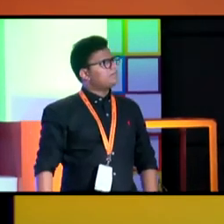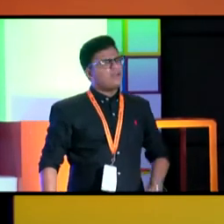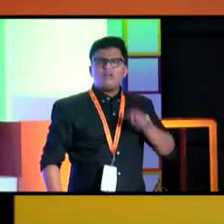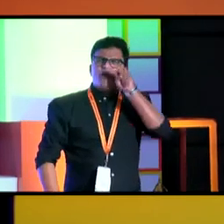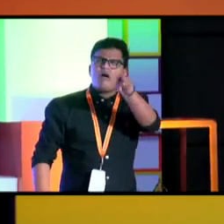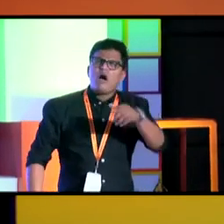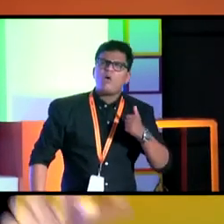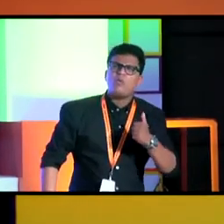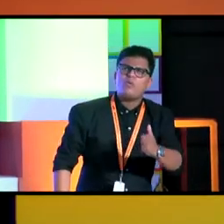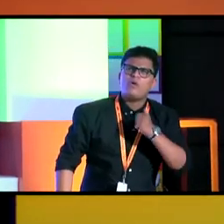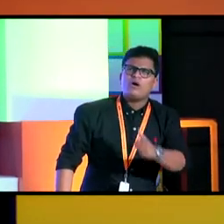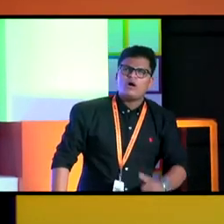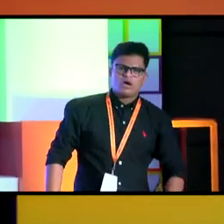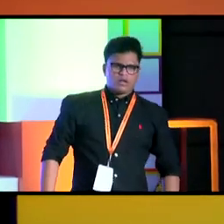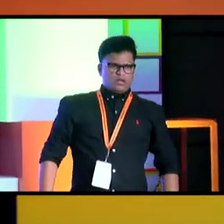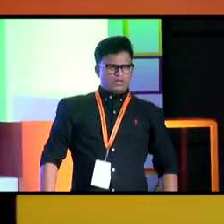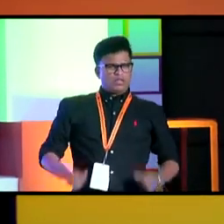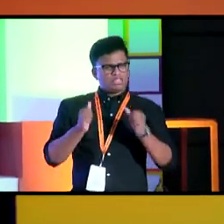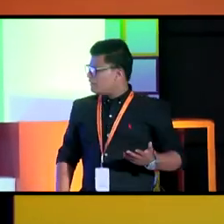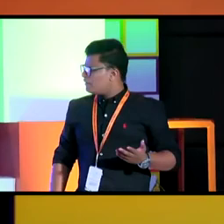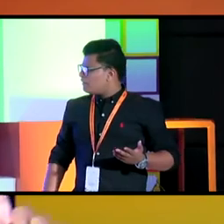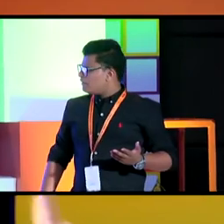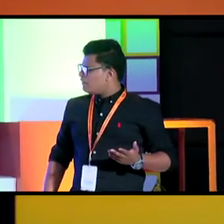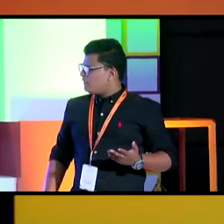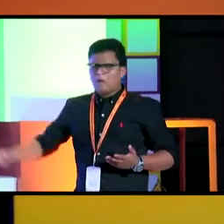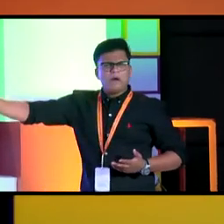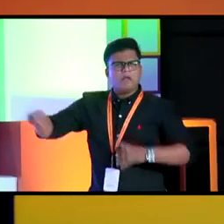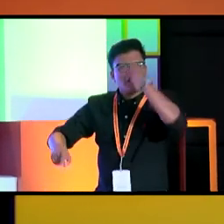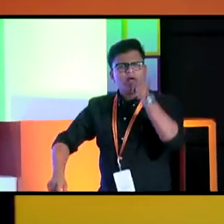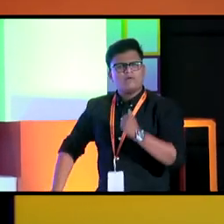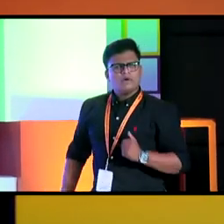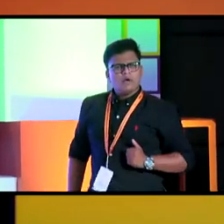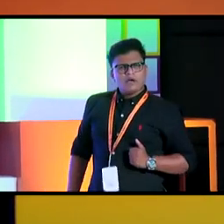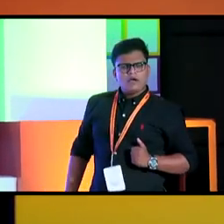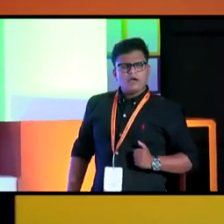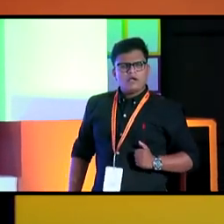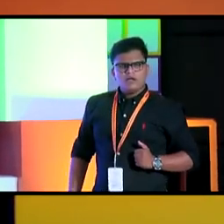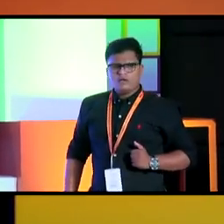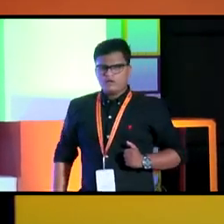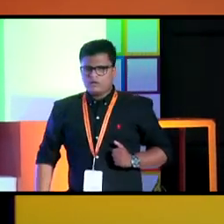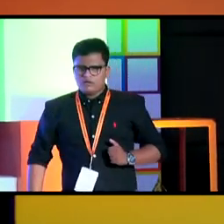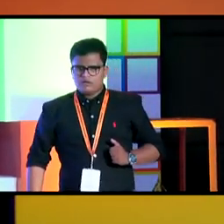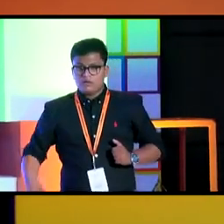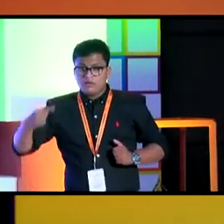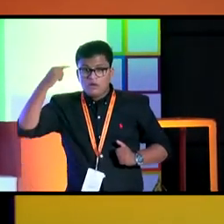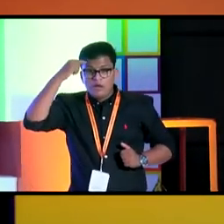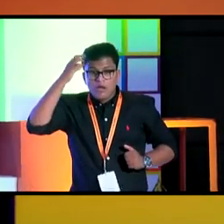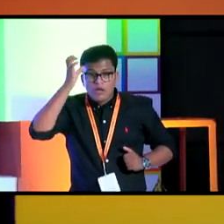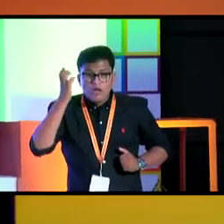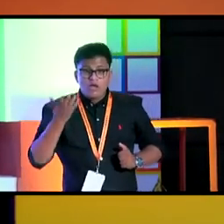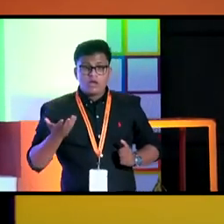नहीं सकता, ये साइन लैंग्वेज सीखेगा कैसे? और साथ आया मेंटली रिटार्डेड बच्चा, बोलता